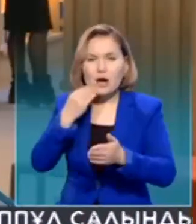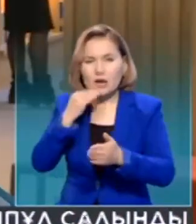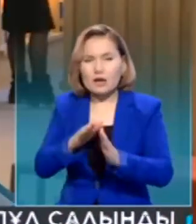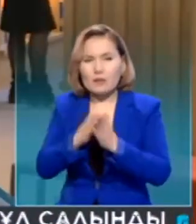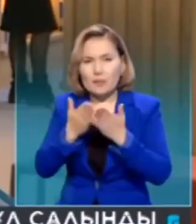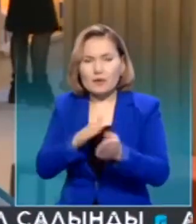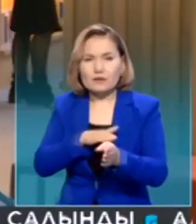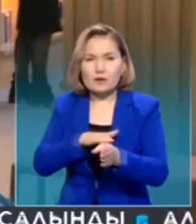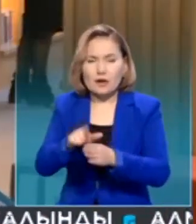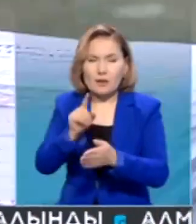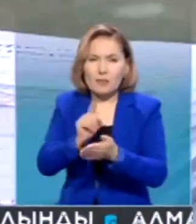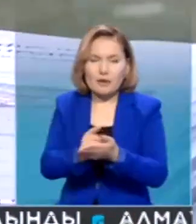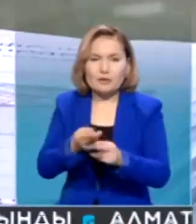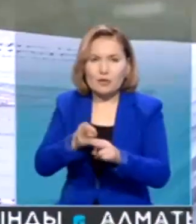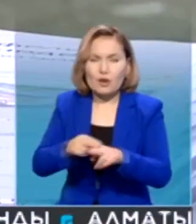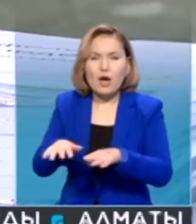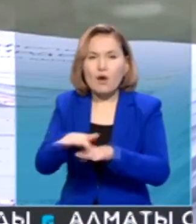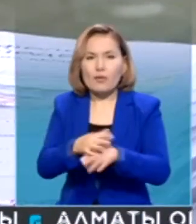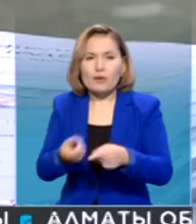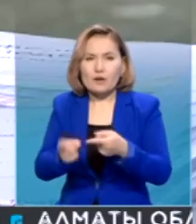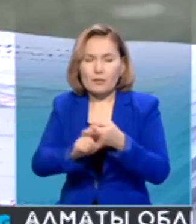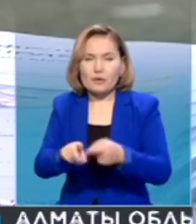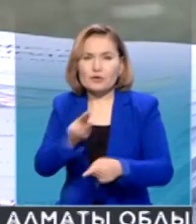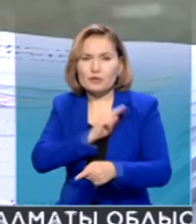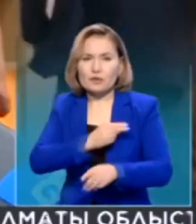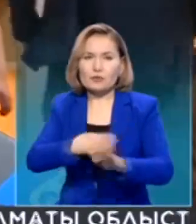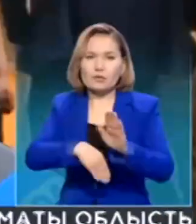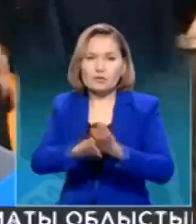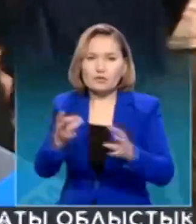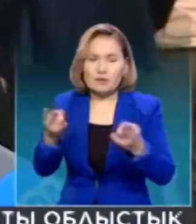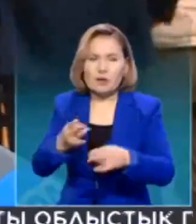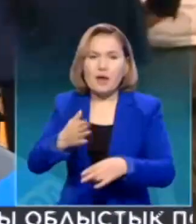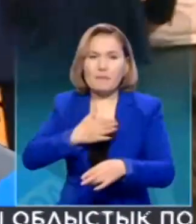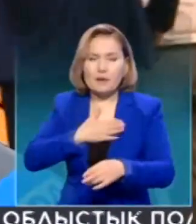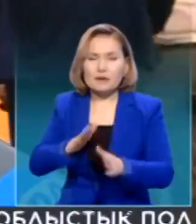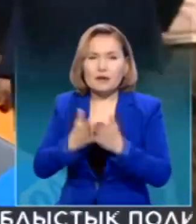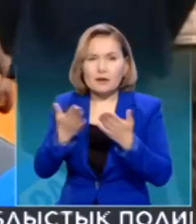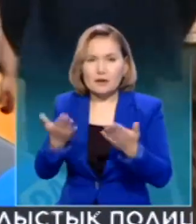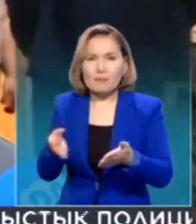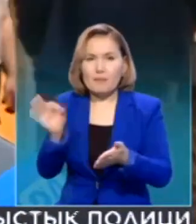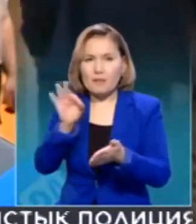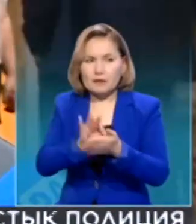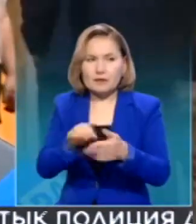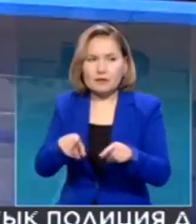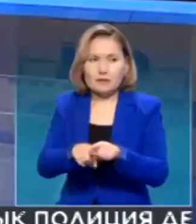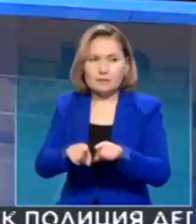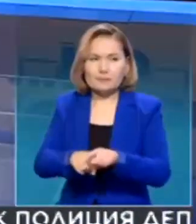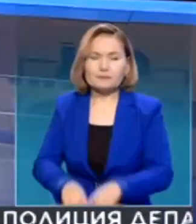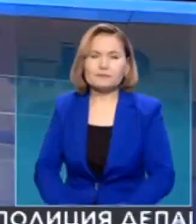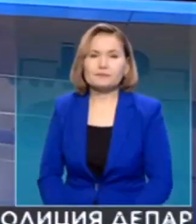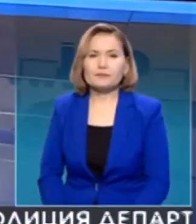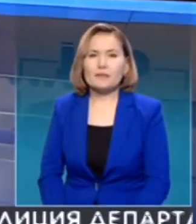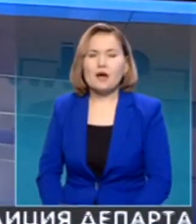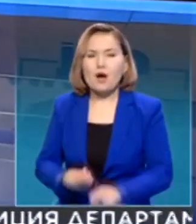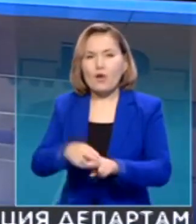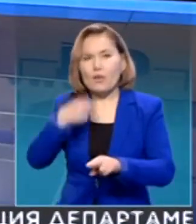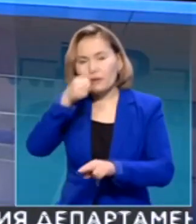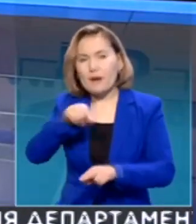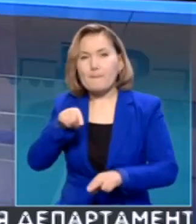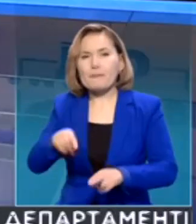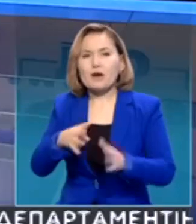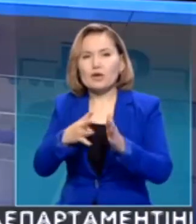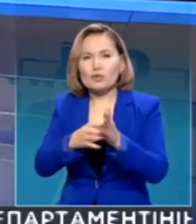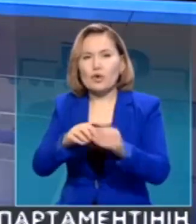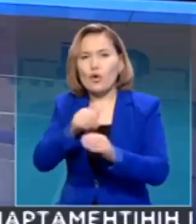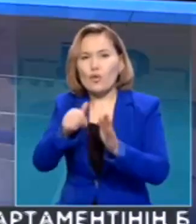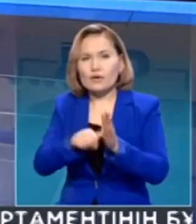дер кезінде берілуі үшін қоғаммен байланыс қызметінің жұмысын жақсарту керек. Менің кітабымның мақсаты осы. Биыл